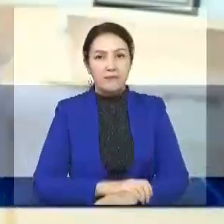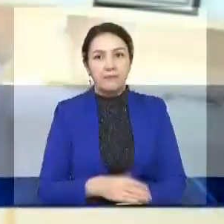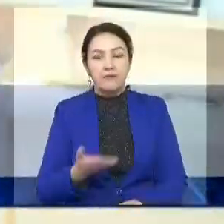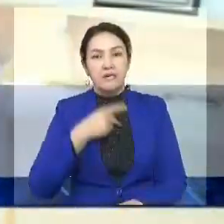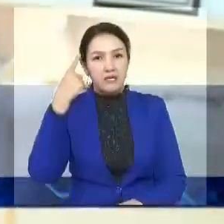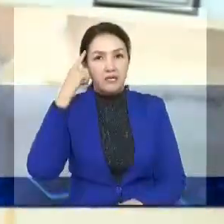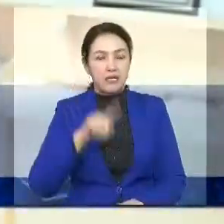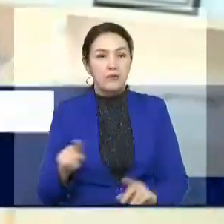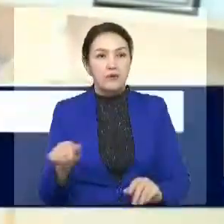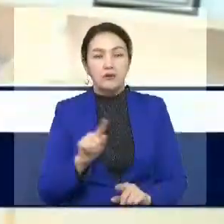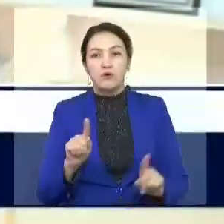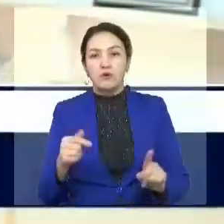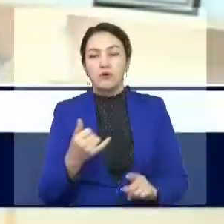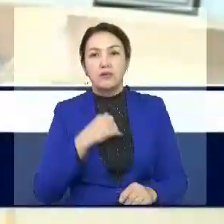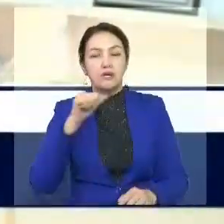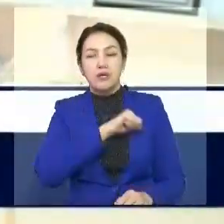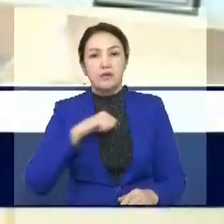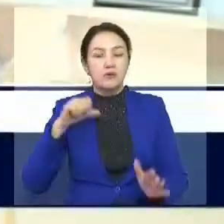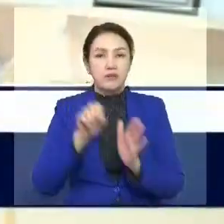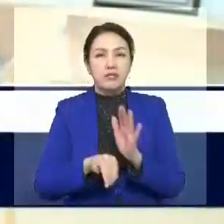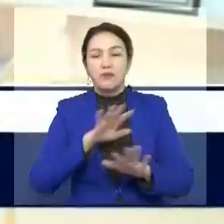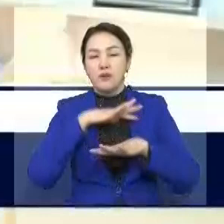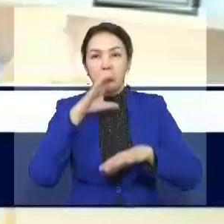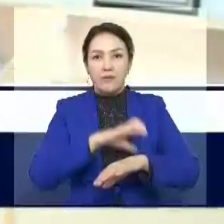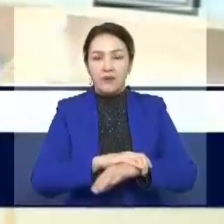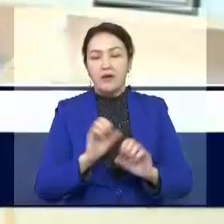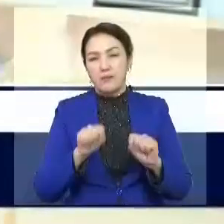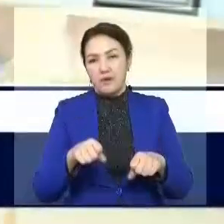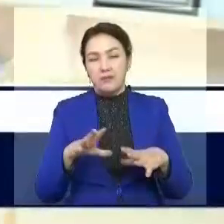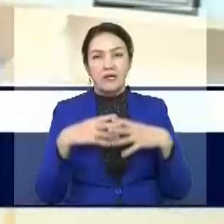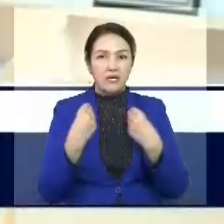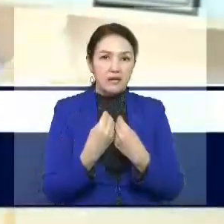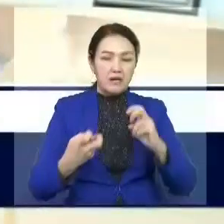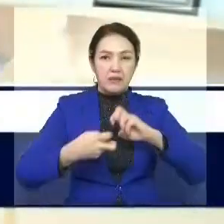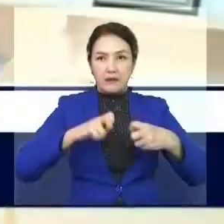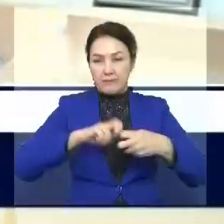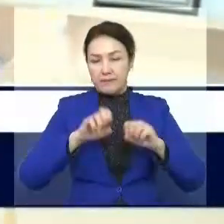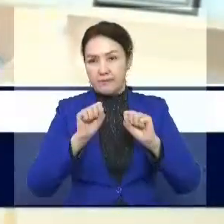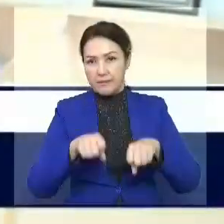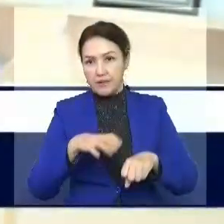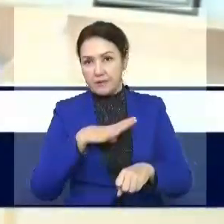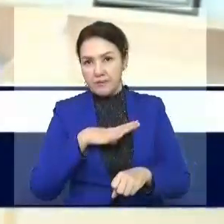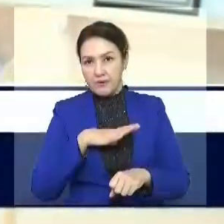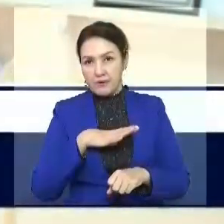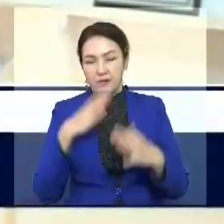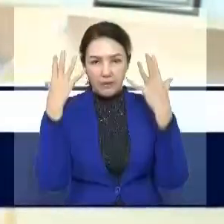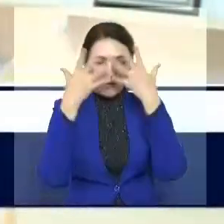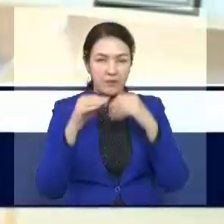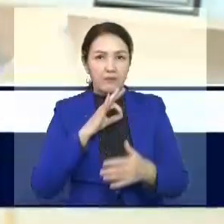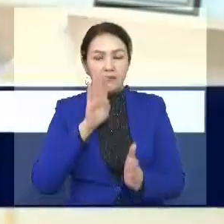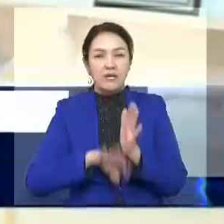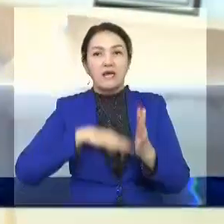что на суицид влияет множество факторов. Это может быть семейные проблемы, может быть неразделенная любовь. Да?